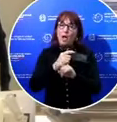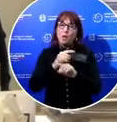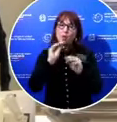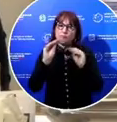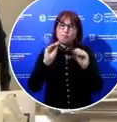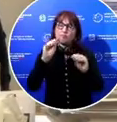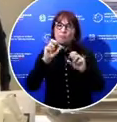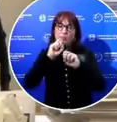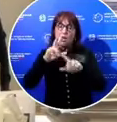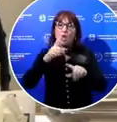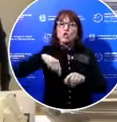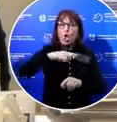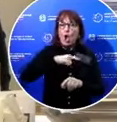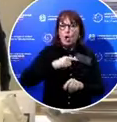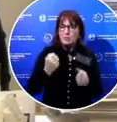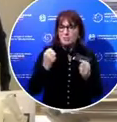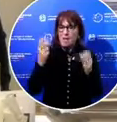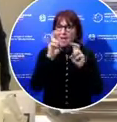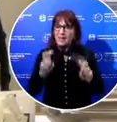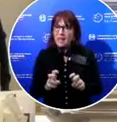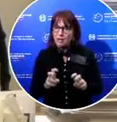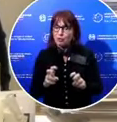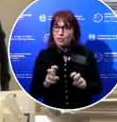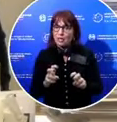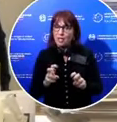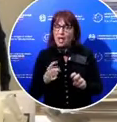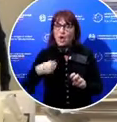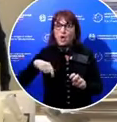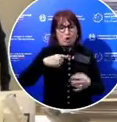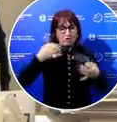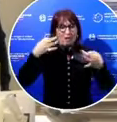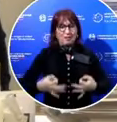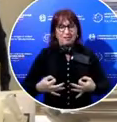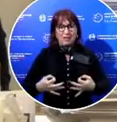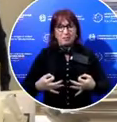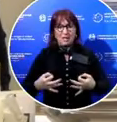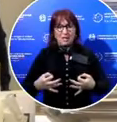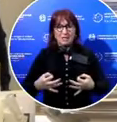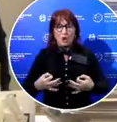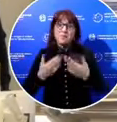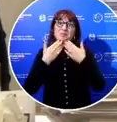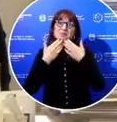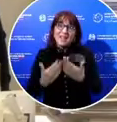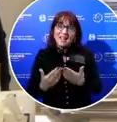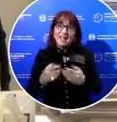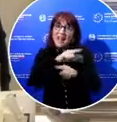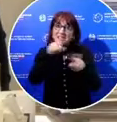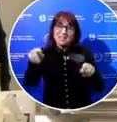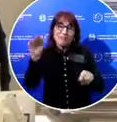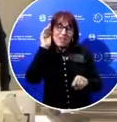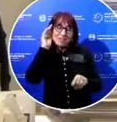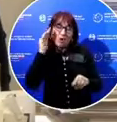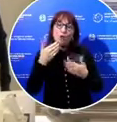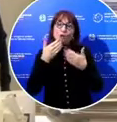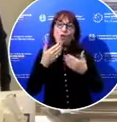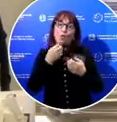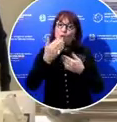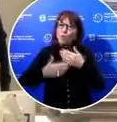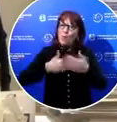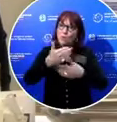migliori energie e alla nostra più grande determinazione. Vi ringrazio per l'ascolto e vi auguro